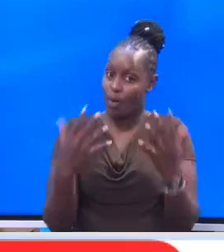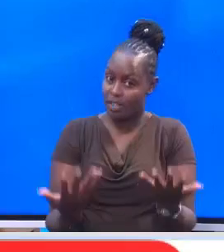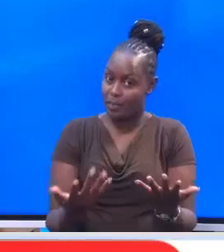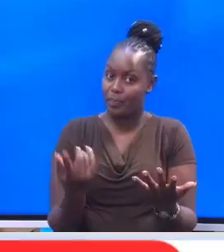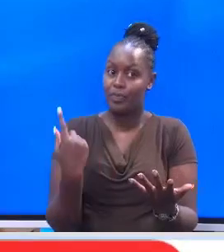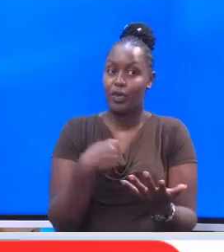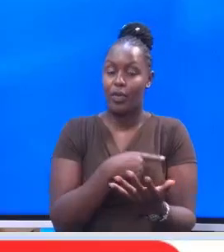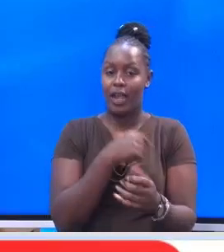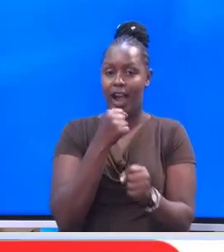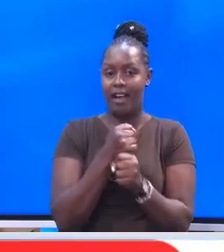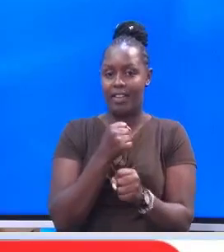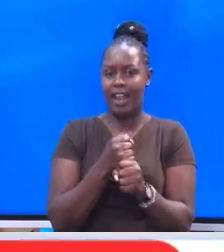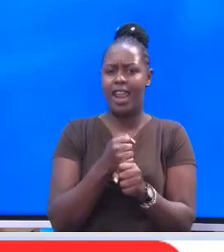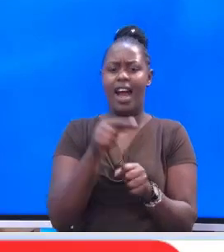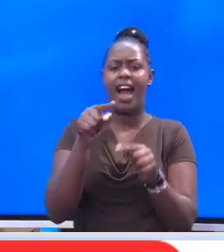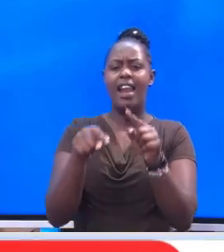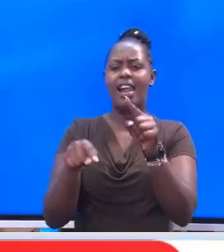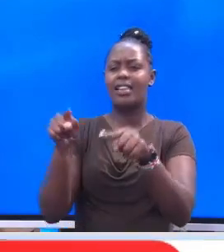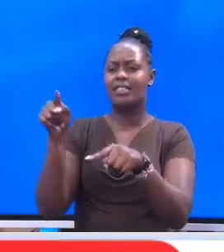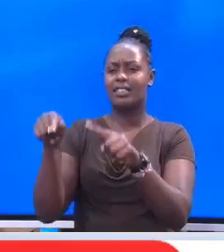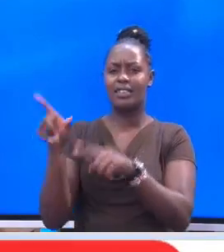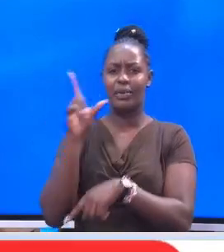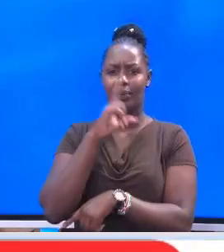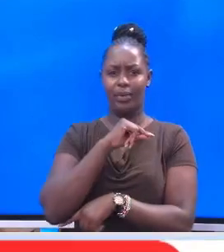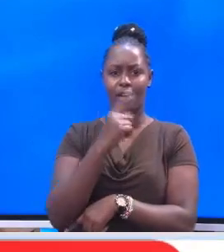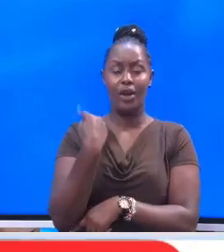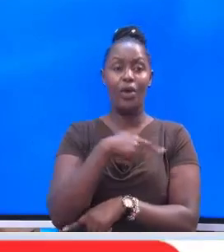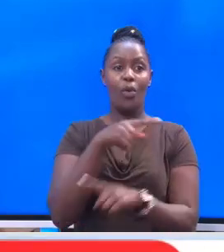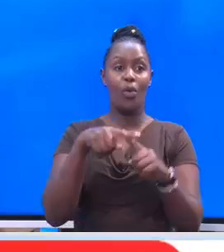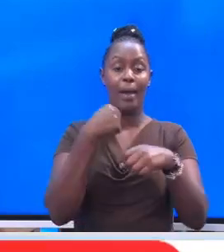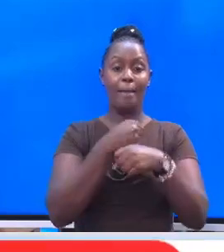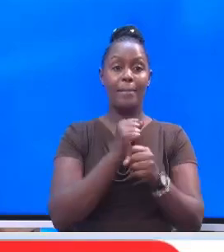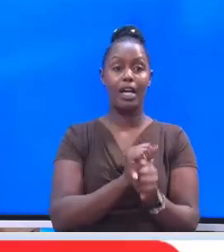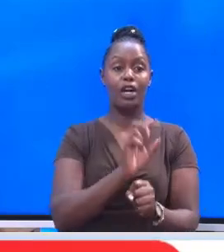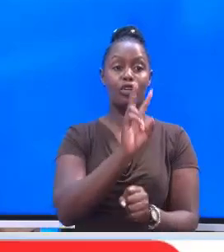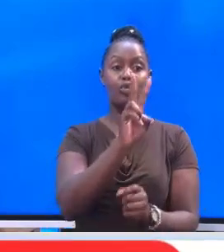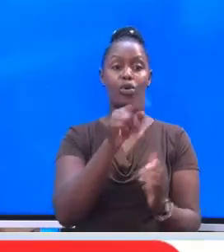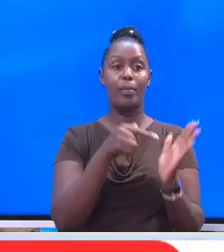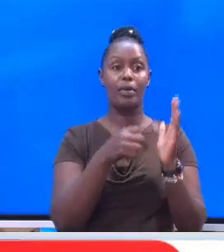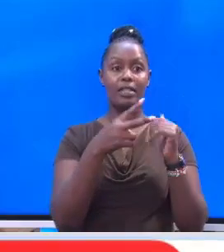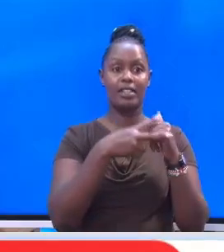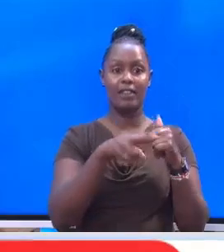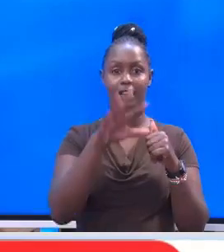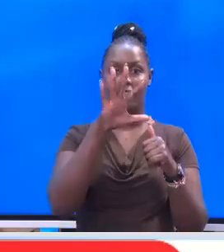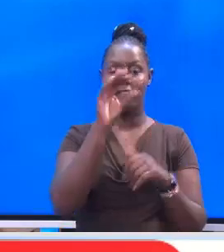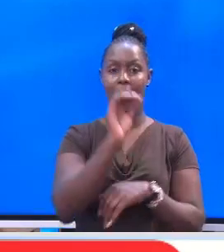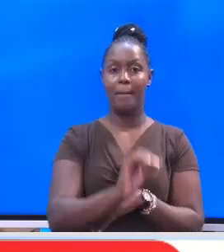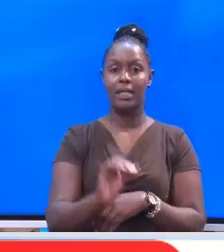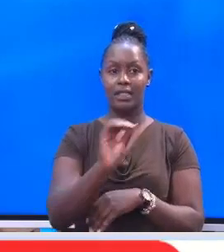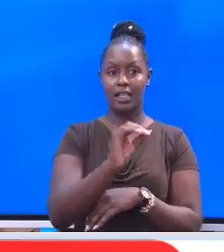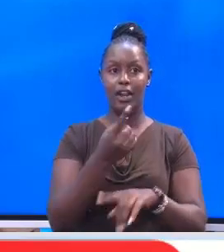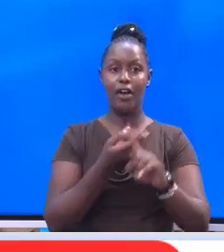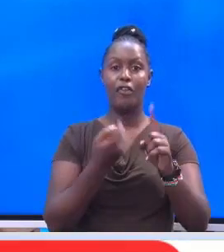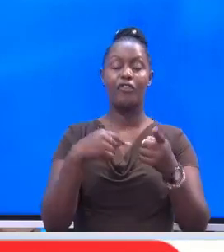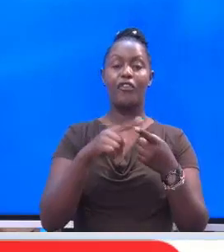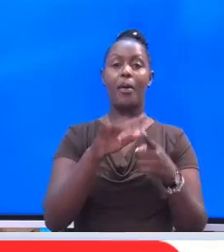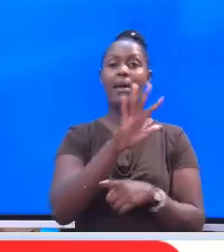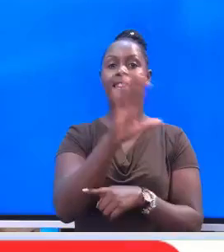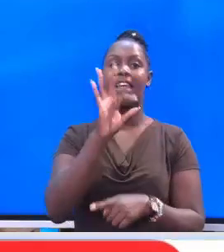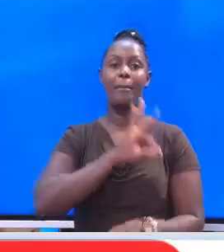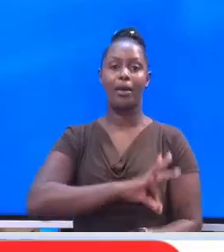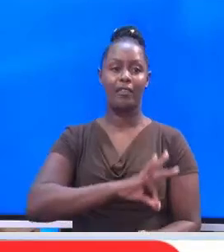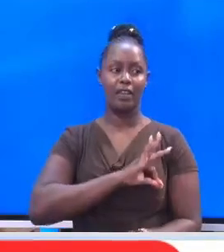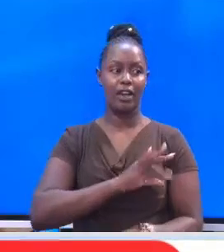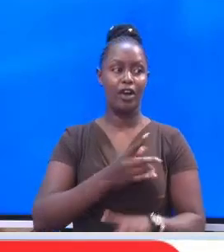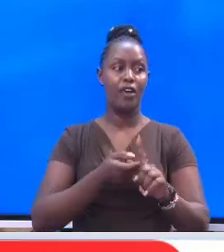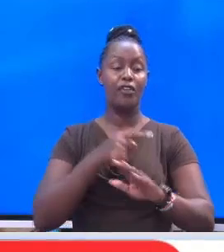analysis. Tunaenda kufanya 2.75% ya income. Na katika hesabu zetu, ule ambaye